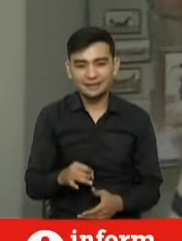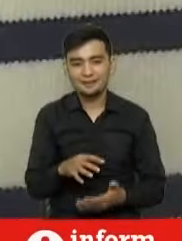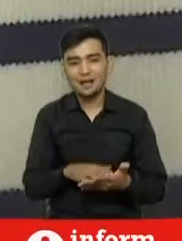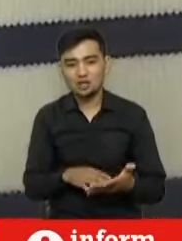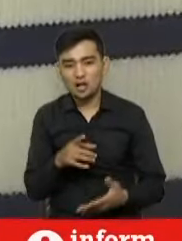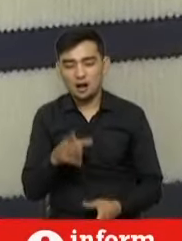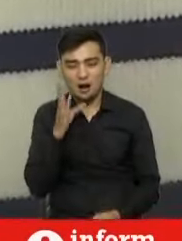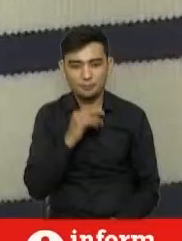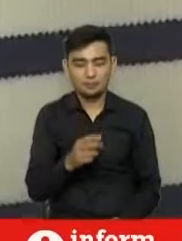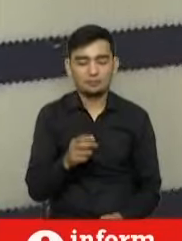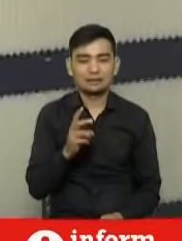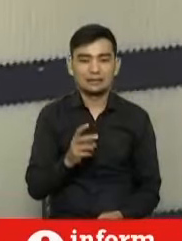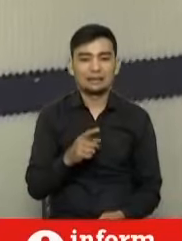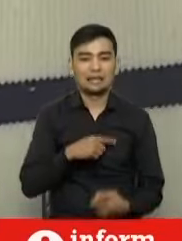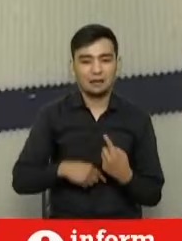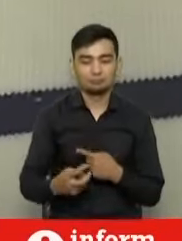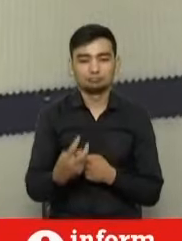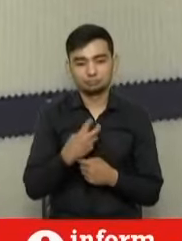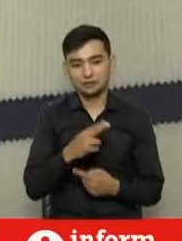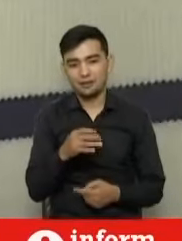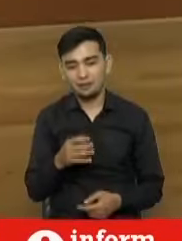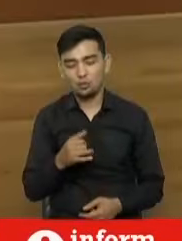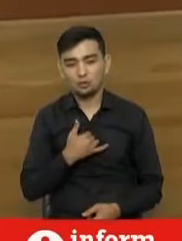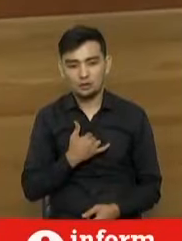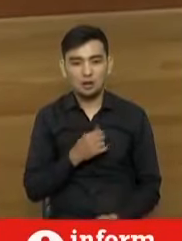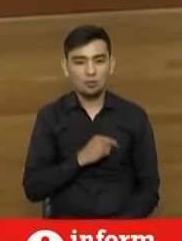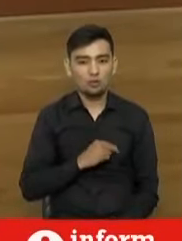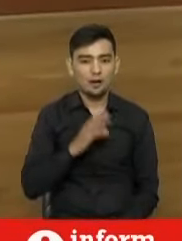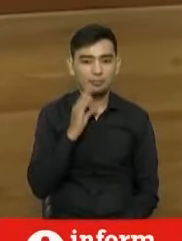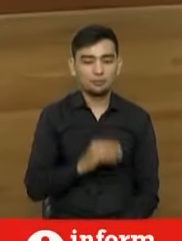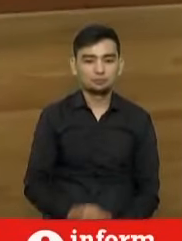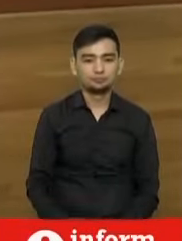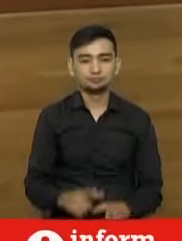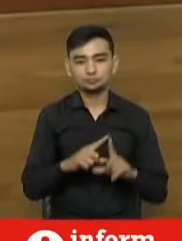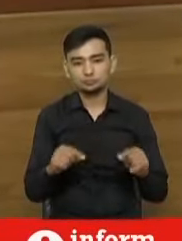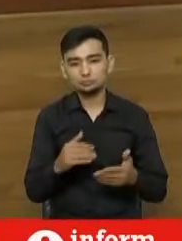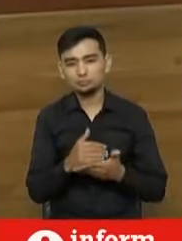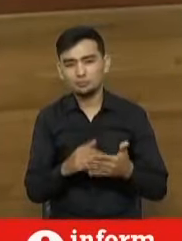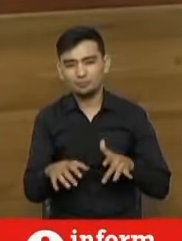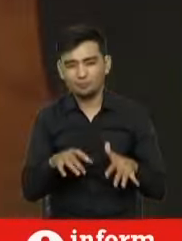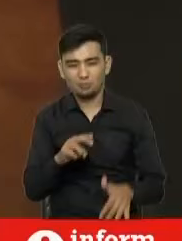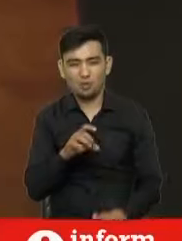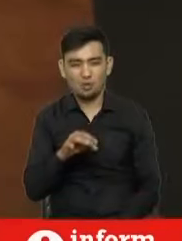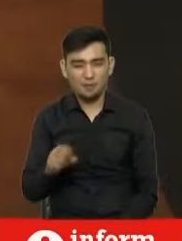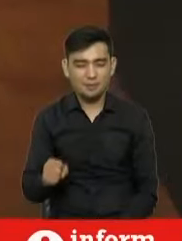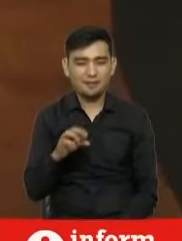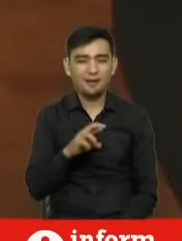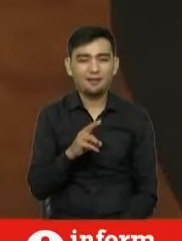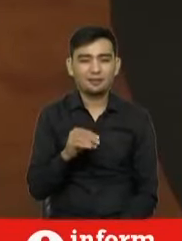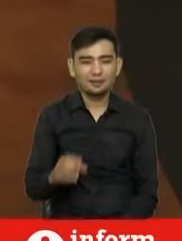смогут прийти к нам, являться нашими кадрами и работать у нас. Школа программирования – бесплатный образовательный проект Яндекса